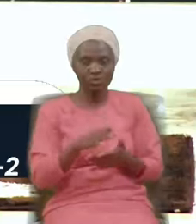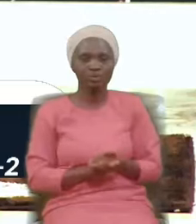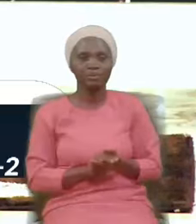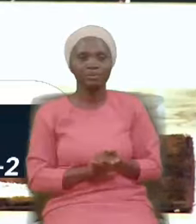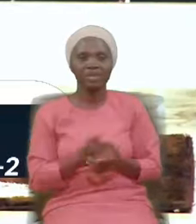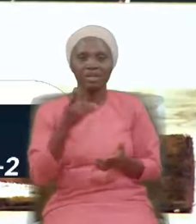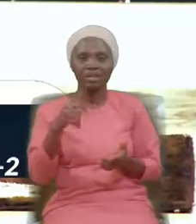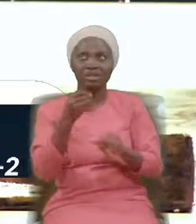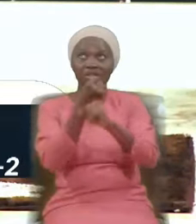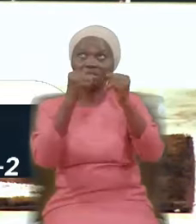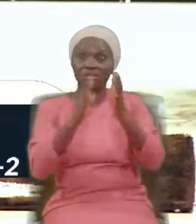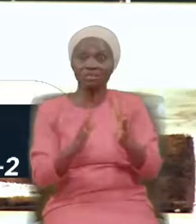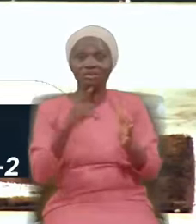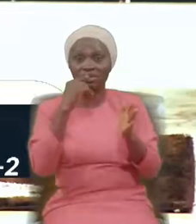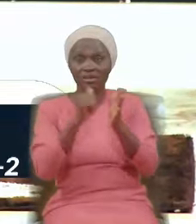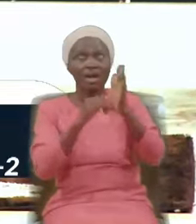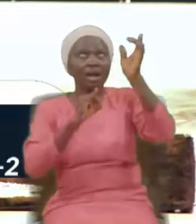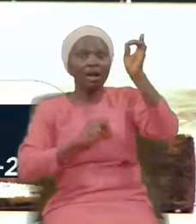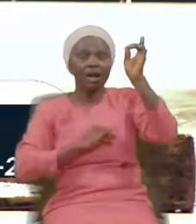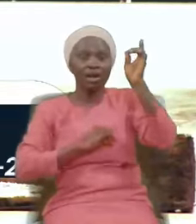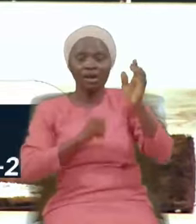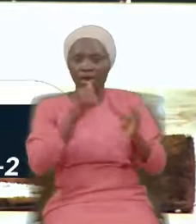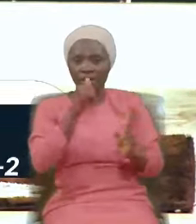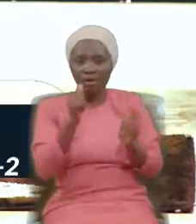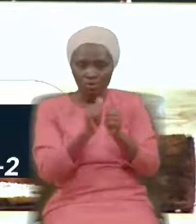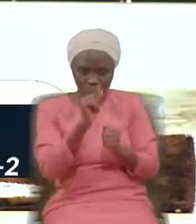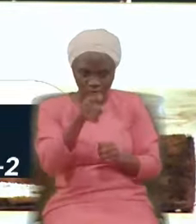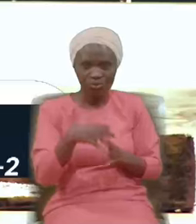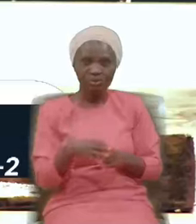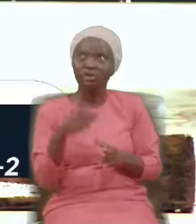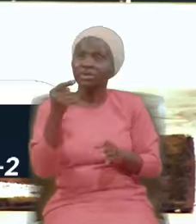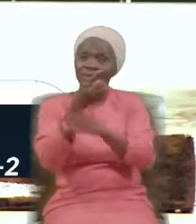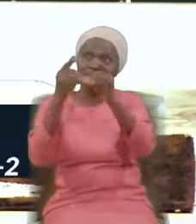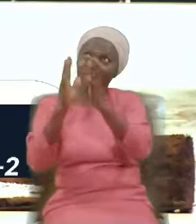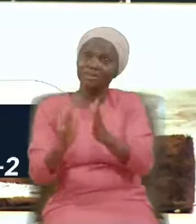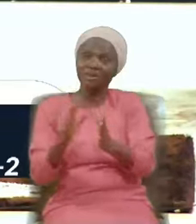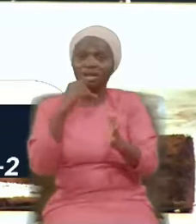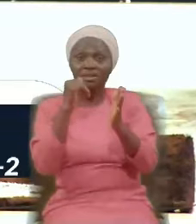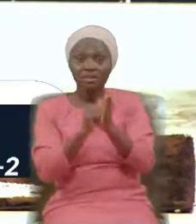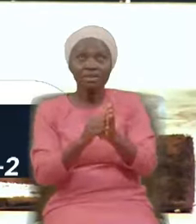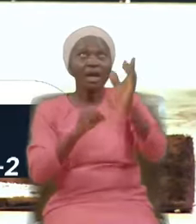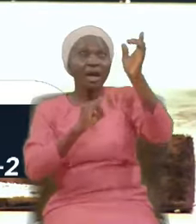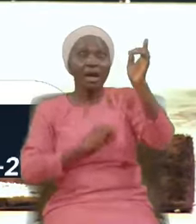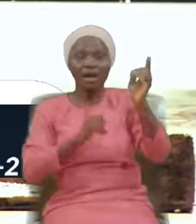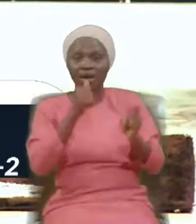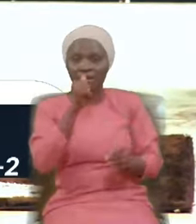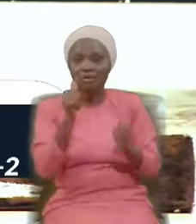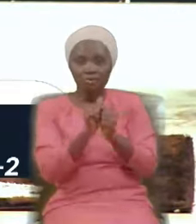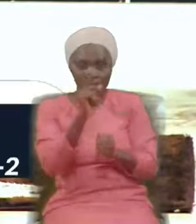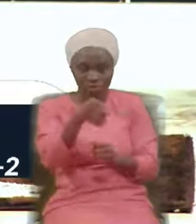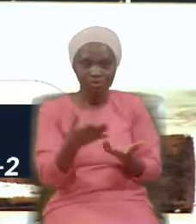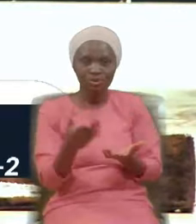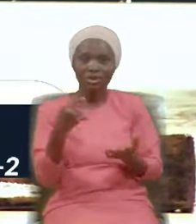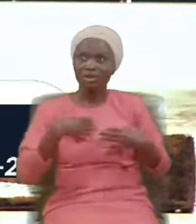Le Sauveur dit, « Je suis avec toi. » Le Libérateur dit, « Je suis avec toi. »